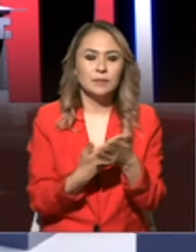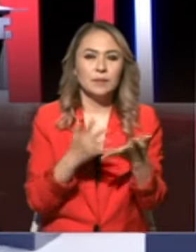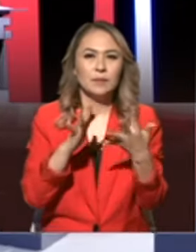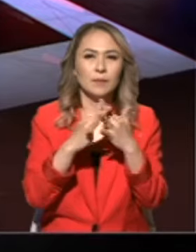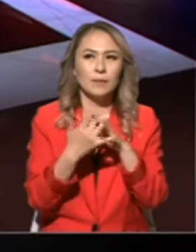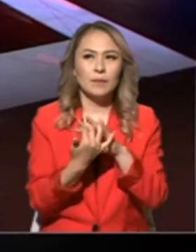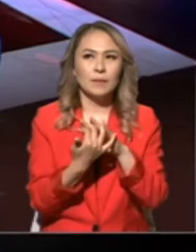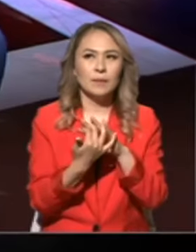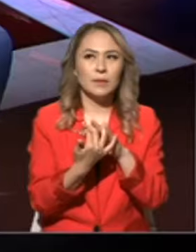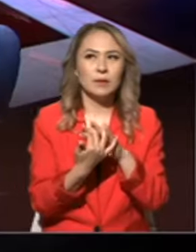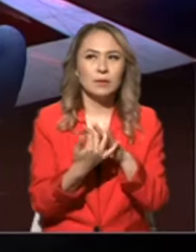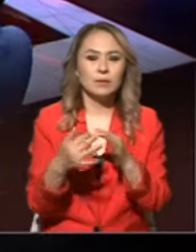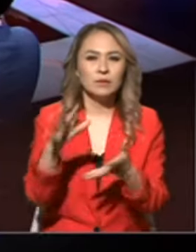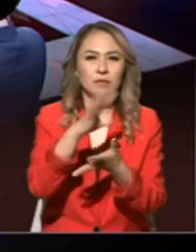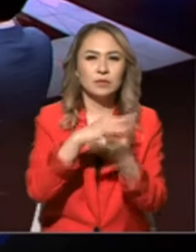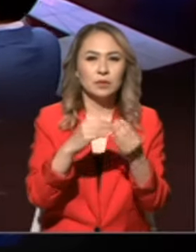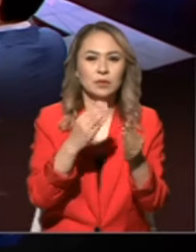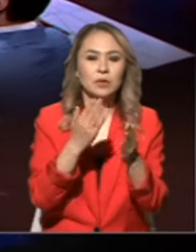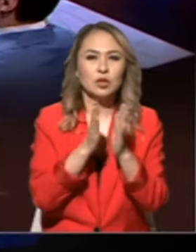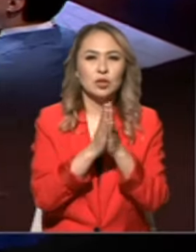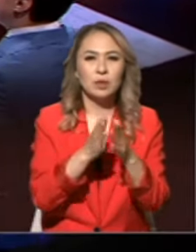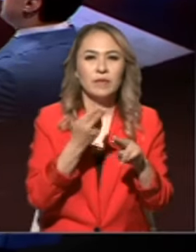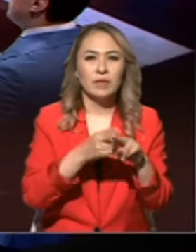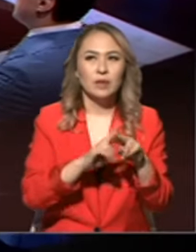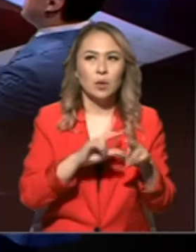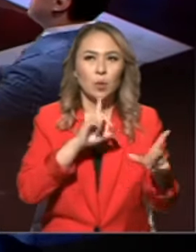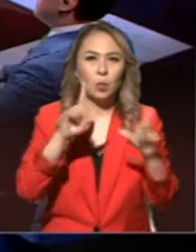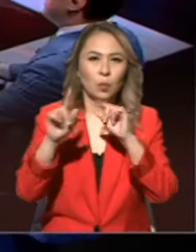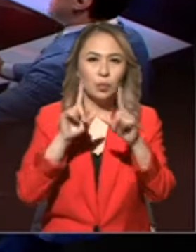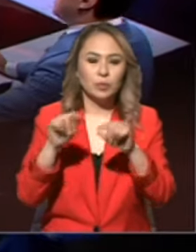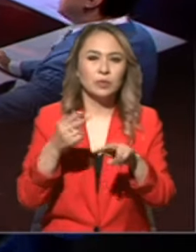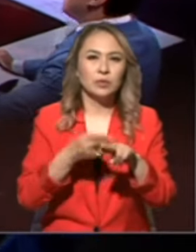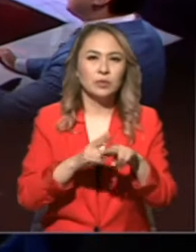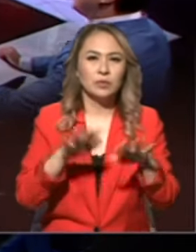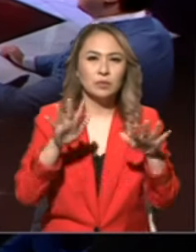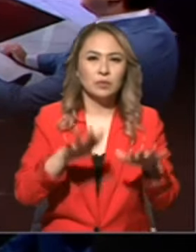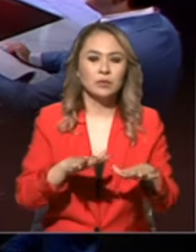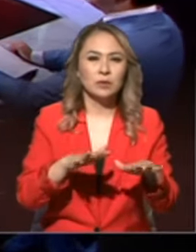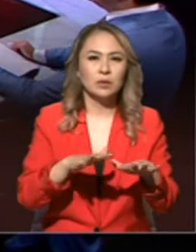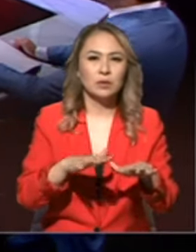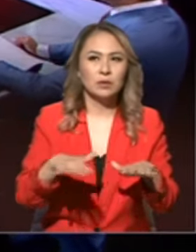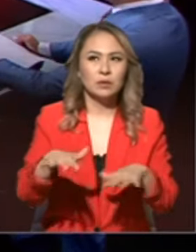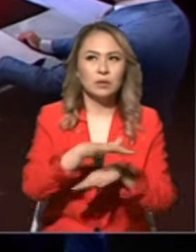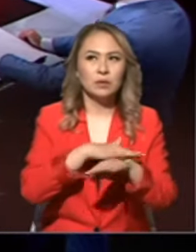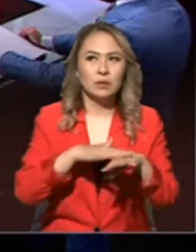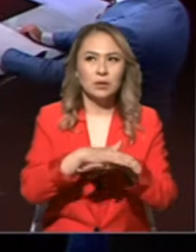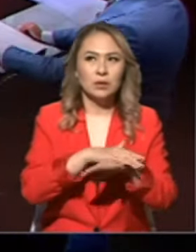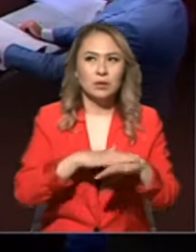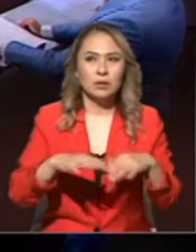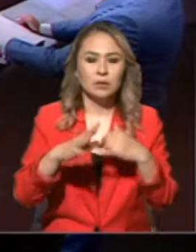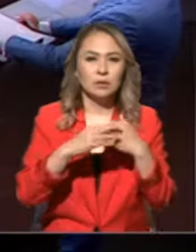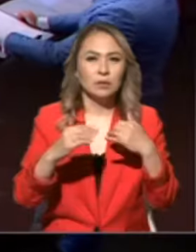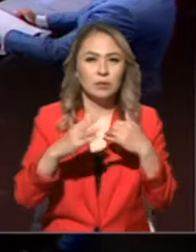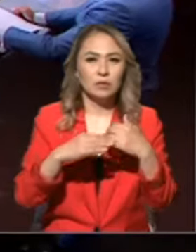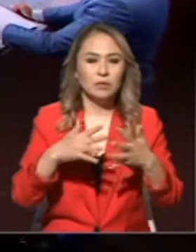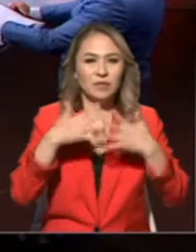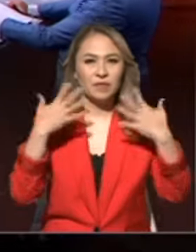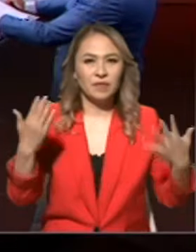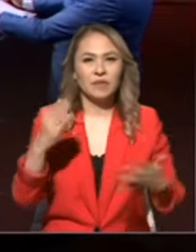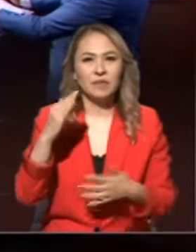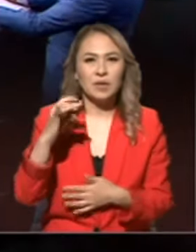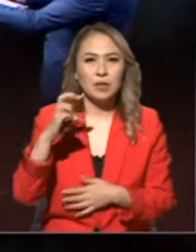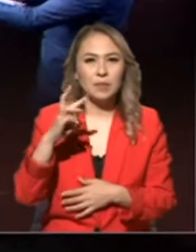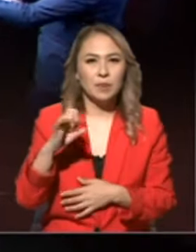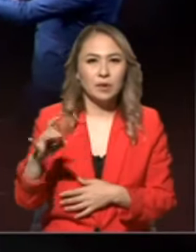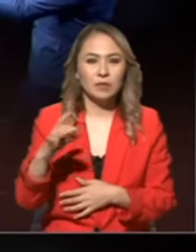ауылда бәрі сұрайтын адамдар кетіп қалғаннан кейін сол жақтағы жан-жағында отырған жаңағы жер үлкен-үлкен фермерлер